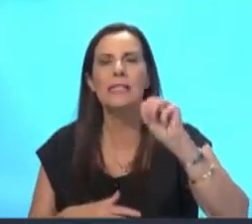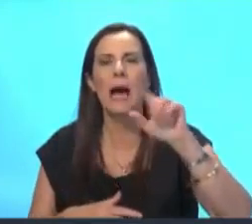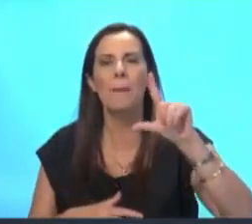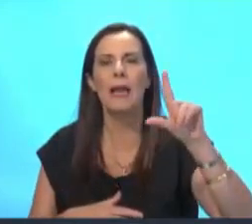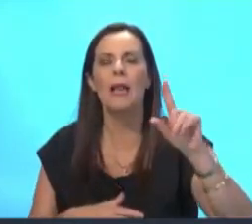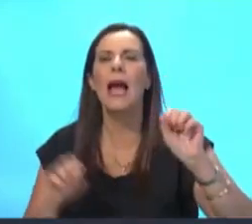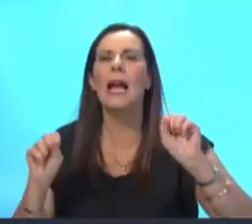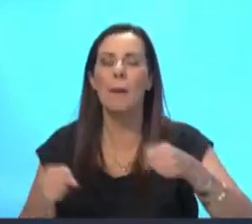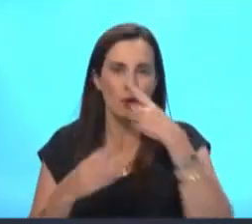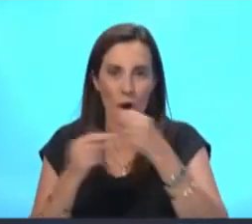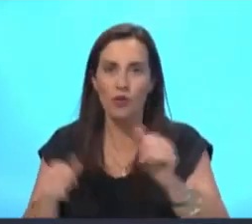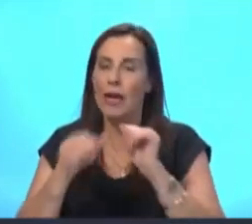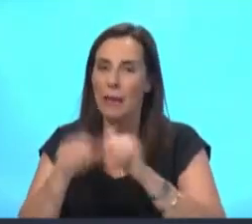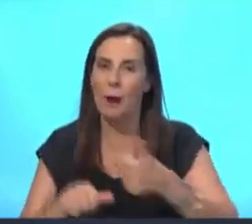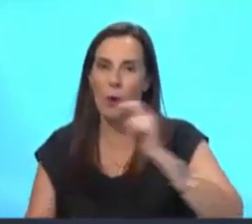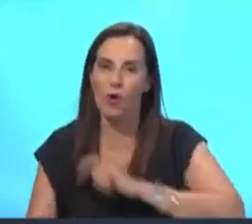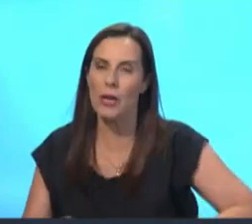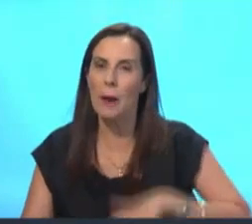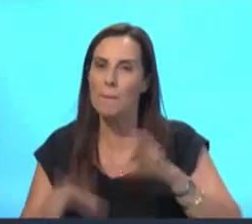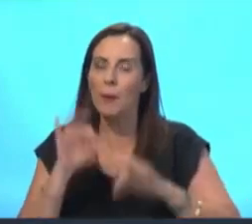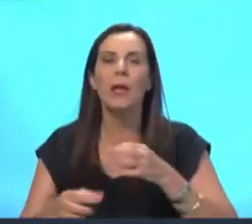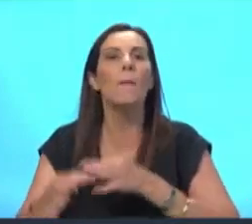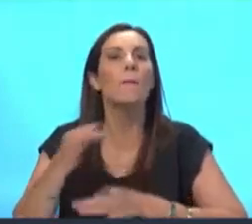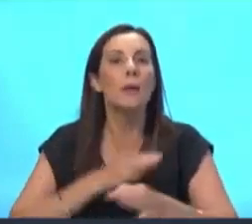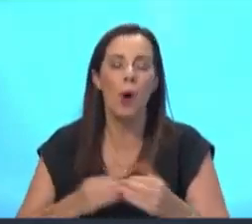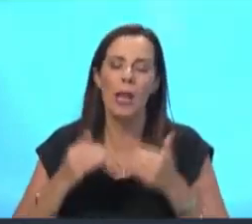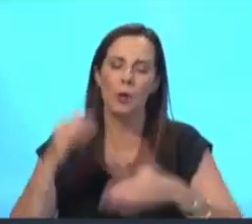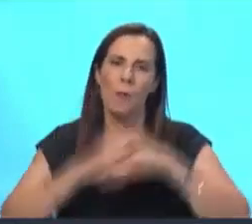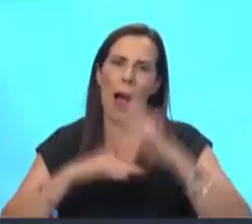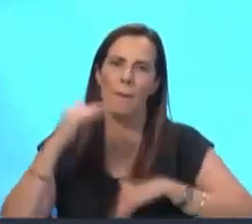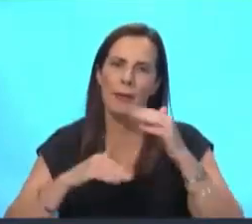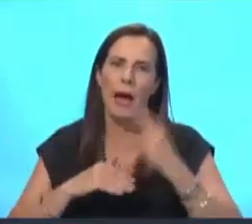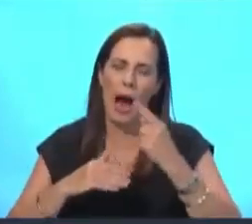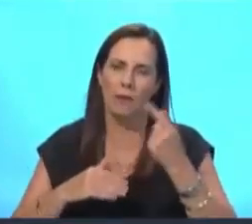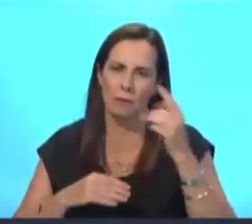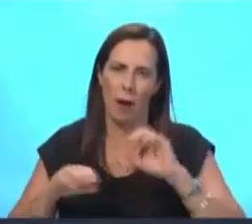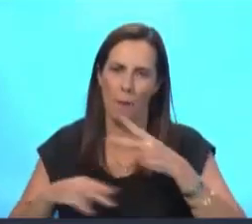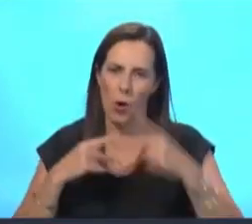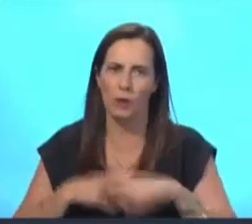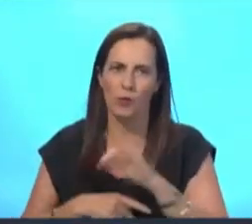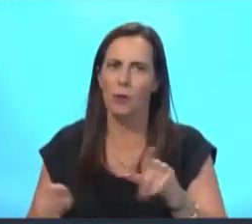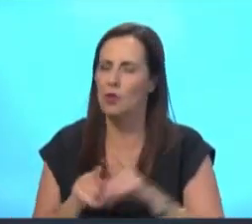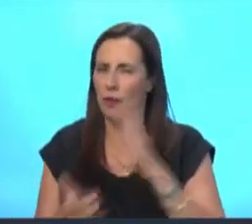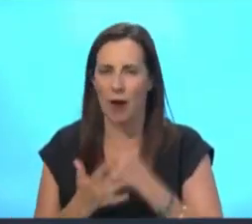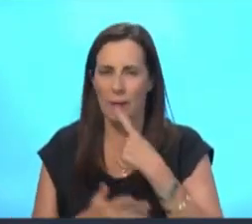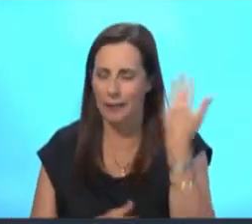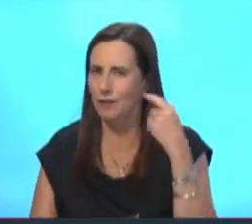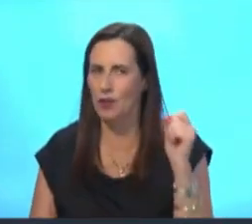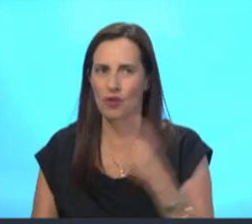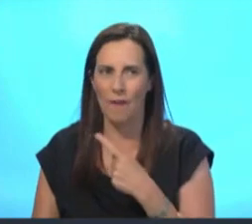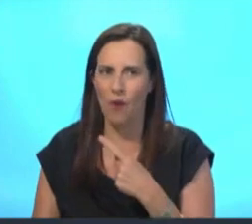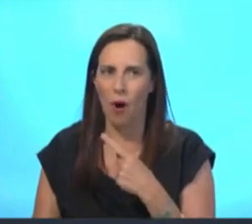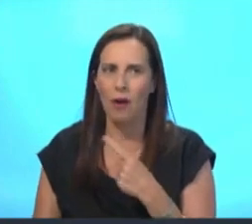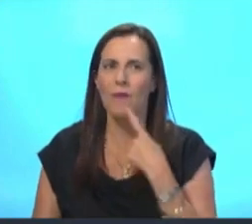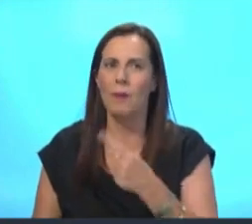הקבלן שנחשד שתמך בראש העיר בבחירות בתמורה לקידום הבנייה של אחד ממיזמיו. כפי שטענתי לפני שבוע,